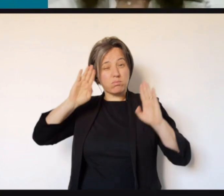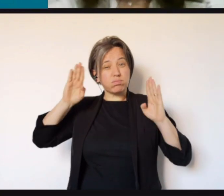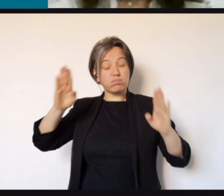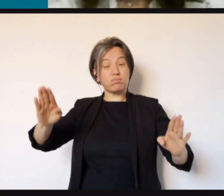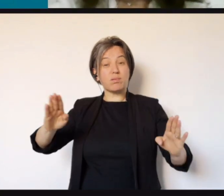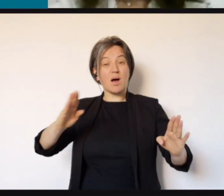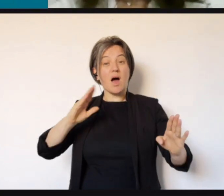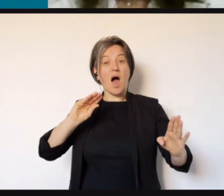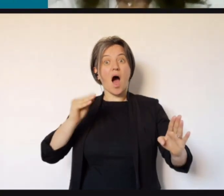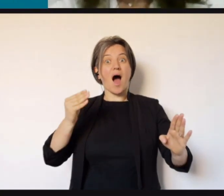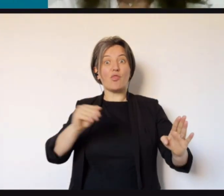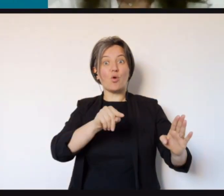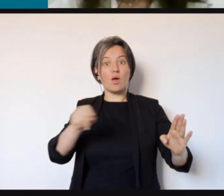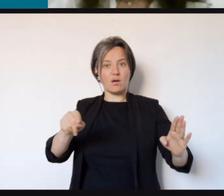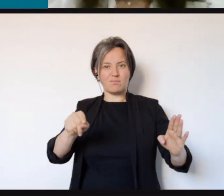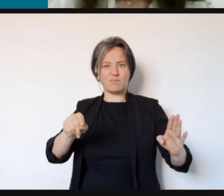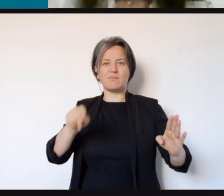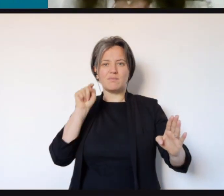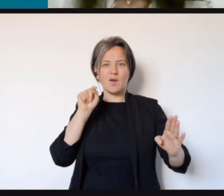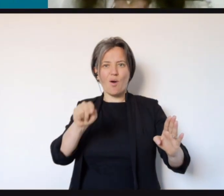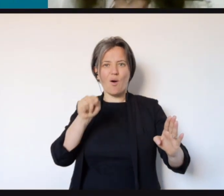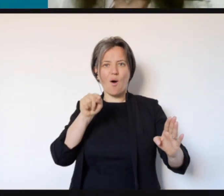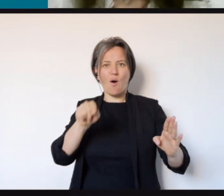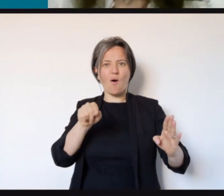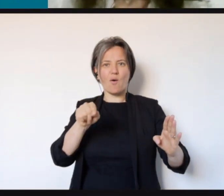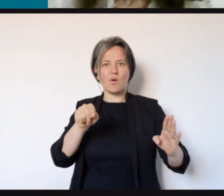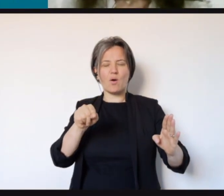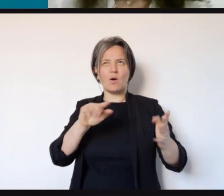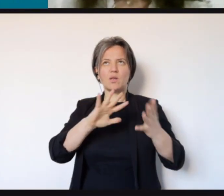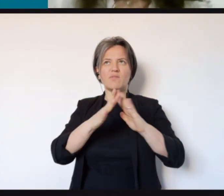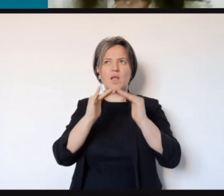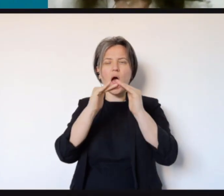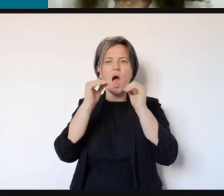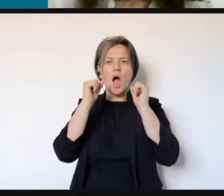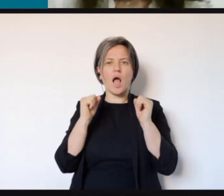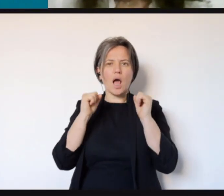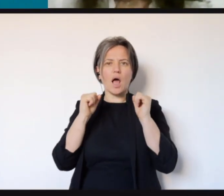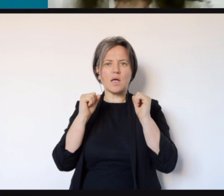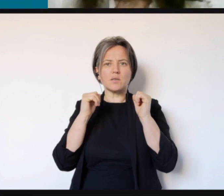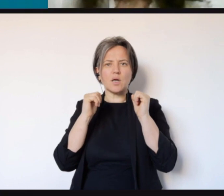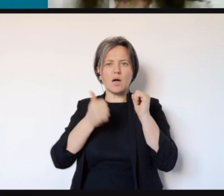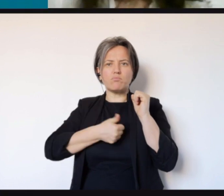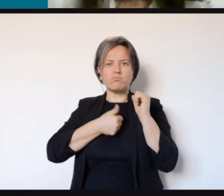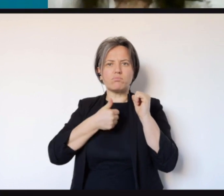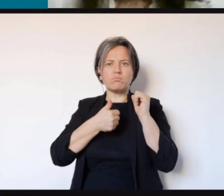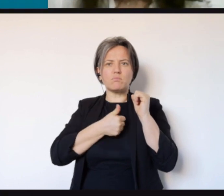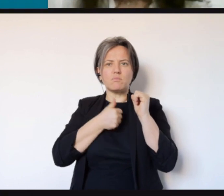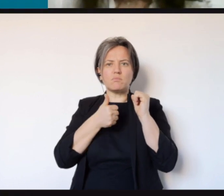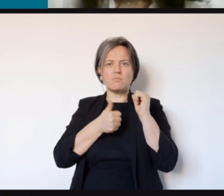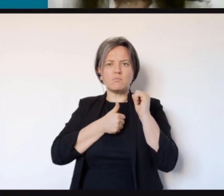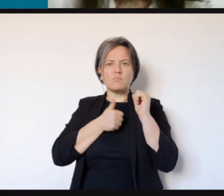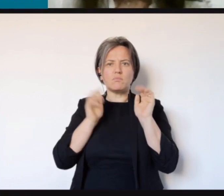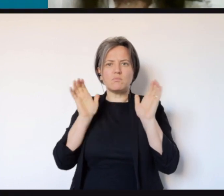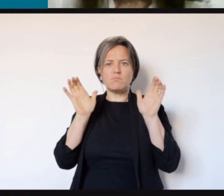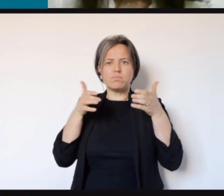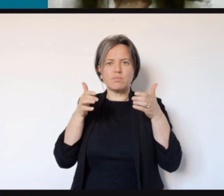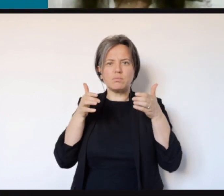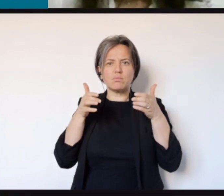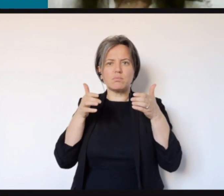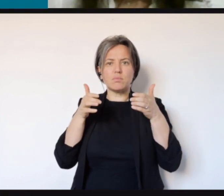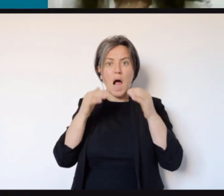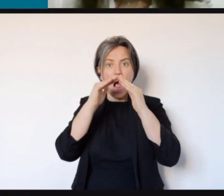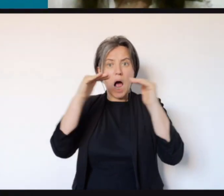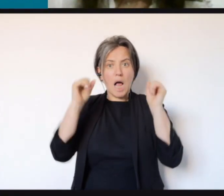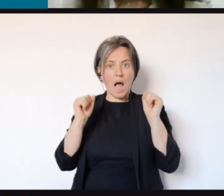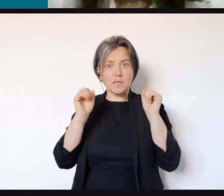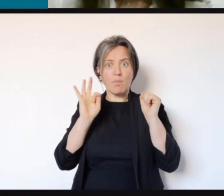Specialmente gli adolescenti, molti adolescenti sono entrati in una specie di clausura, non solo chiusi in casa,